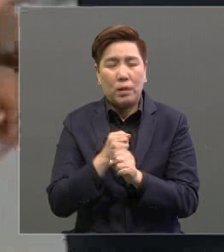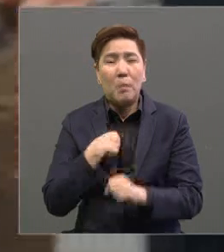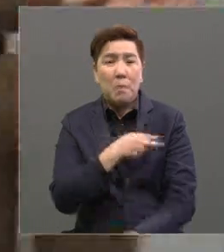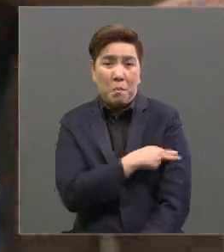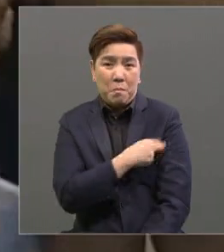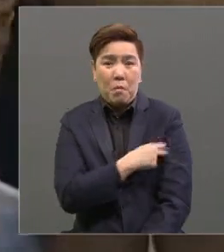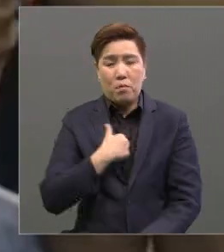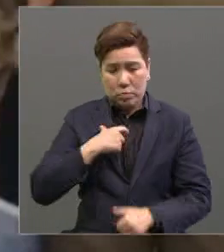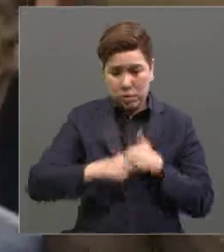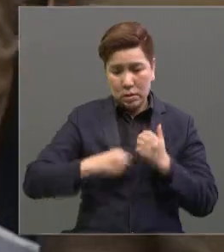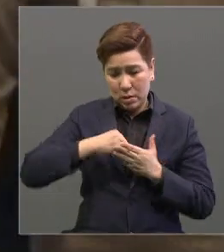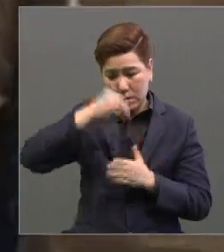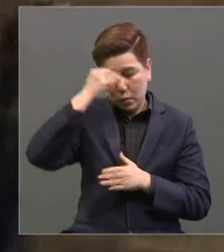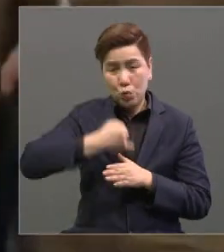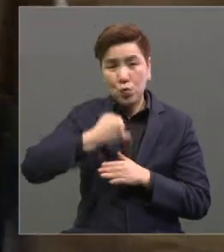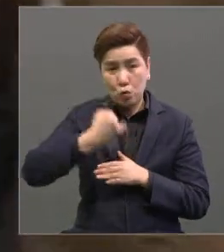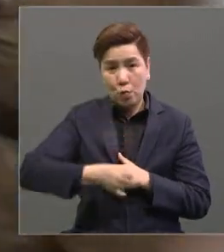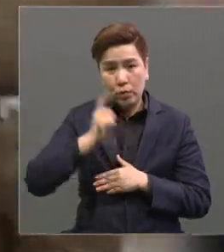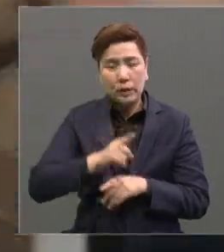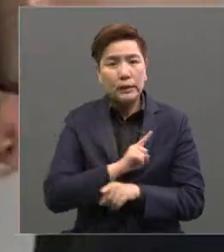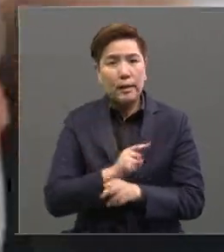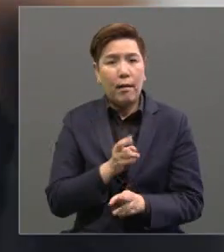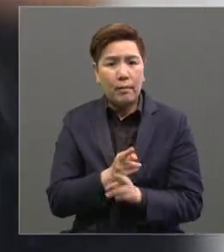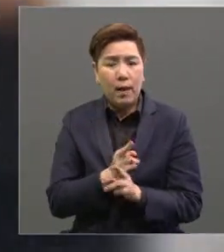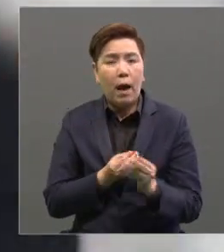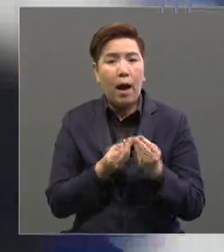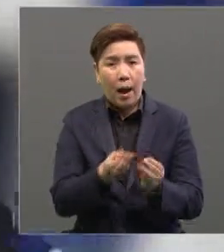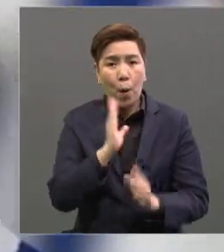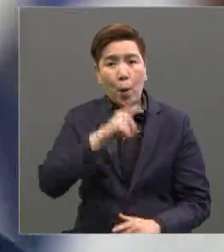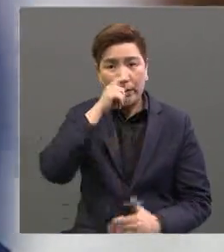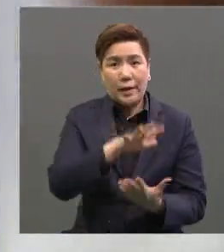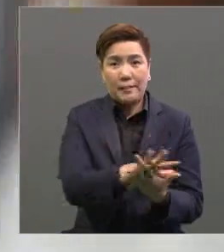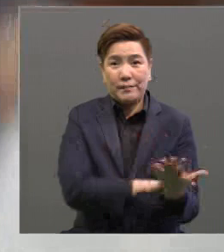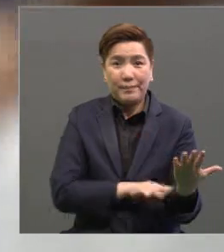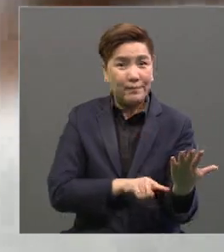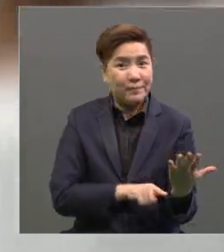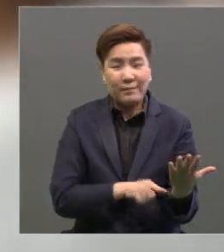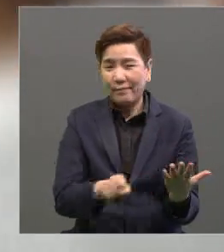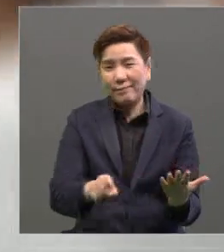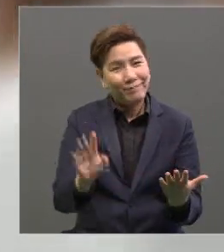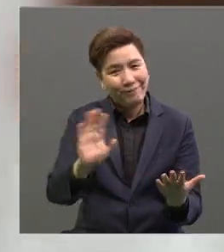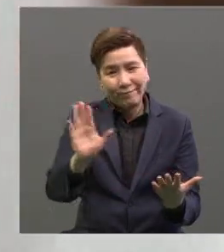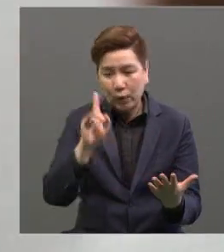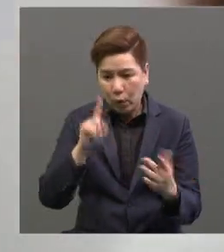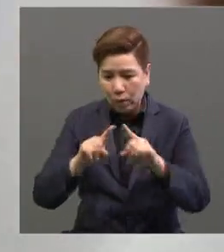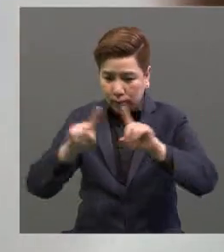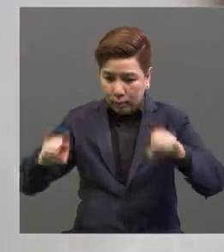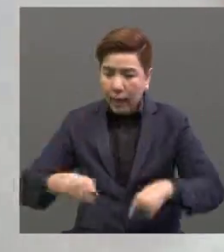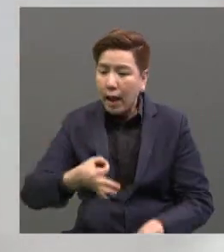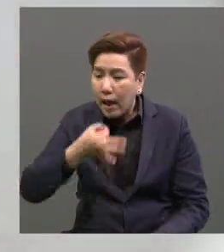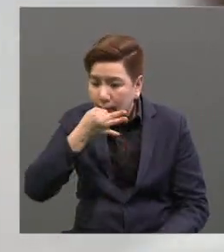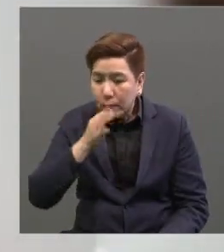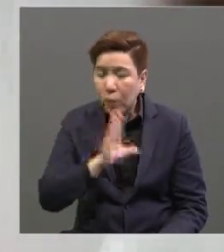รักษาเขาจะอ้างว่าเขาจบหมอมาแล้วจริงๆแต่การจะรักษาให้ประชาชนในประเทศนั้นๆได้เนี่ยคุณต้องมีใบประกอบวิชาชีพ